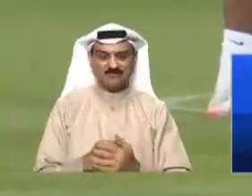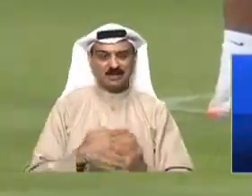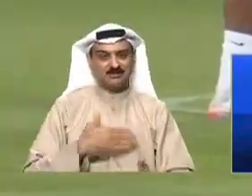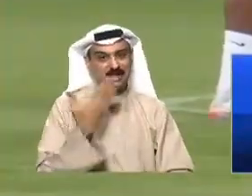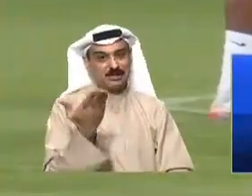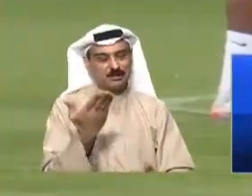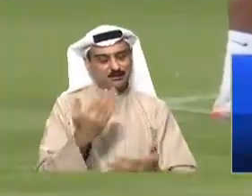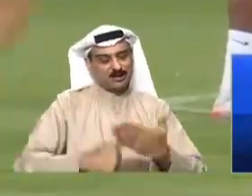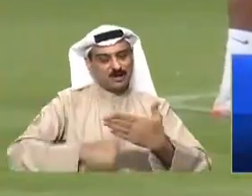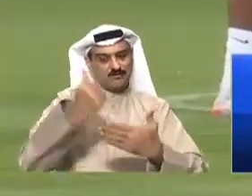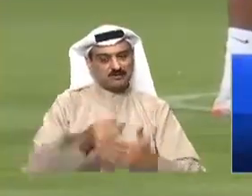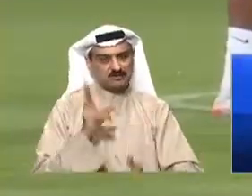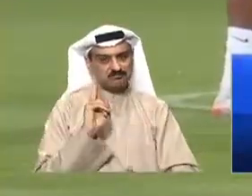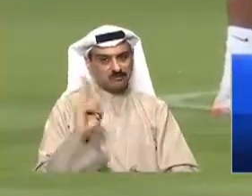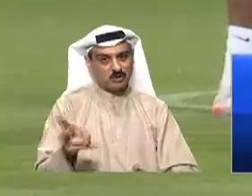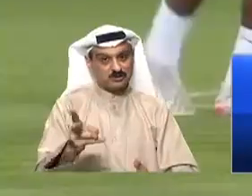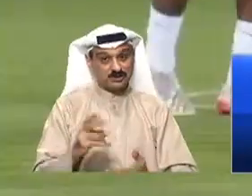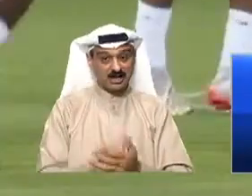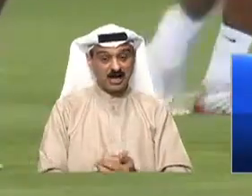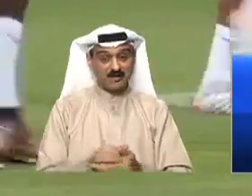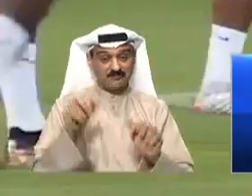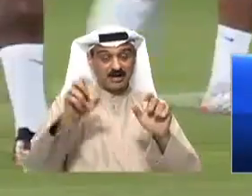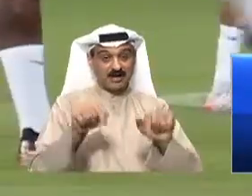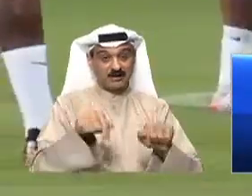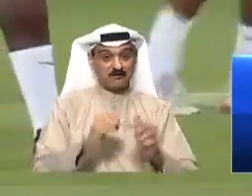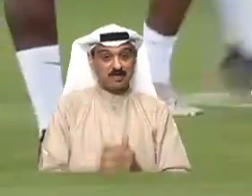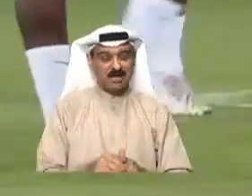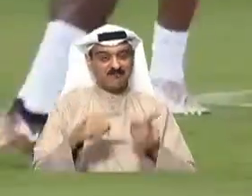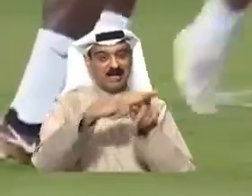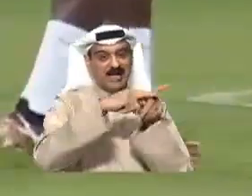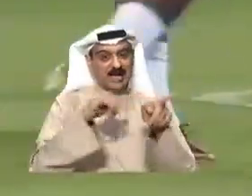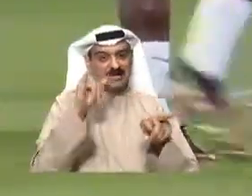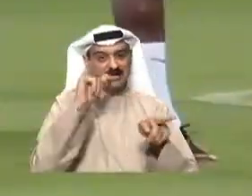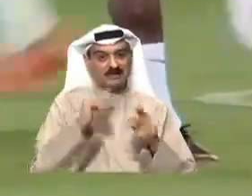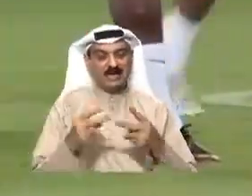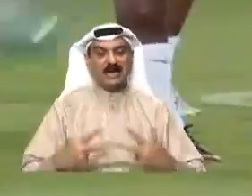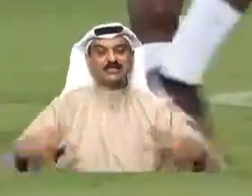انتصار تاريخي على الأسود 3 من أجل الوصول إلى المربع الذهبي.